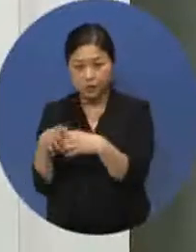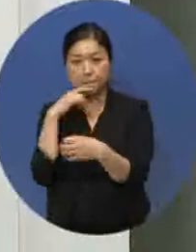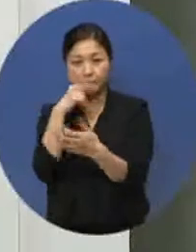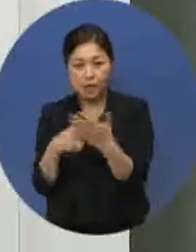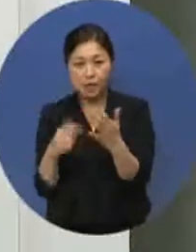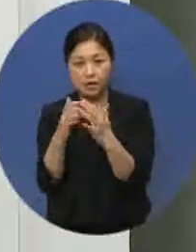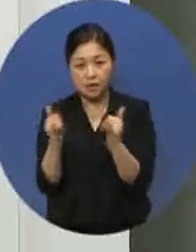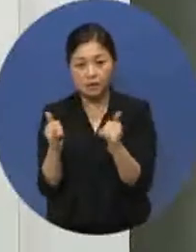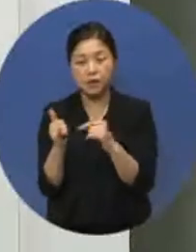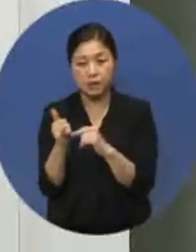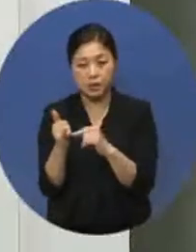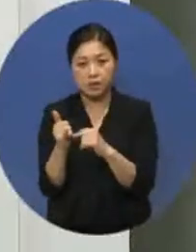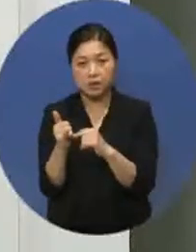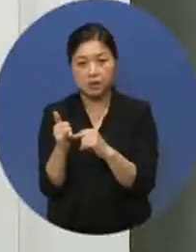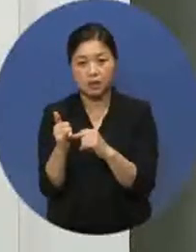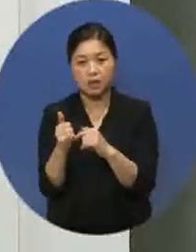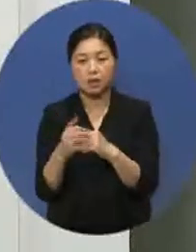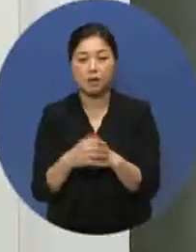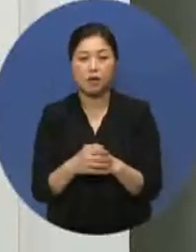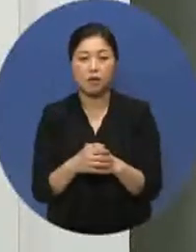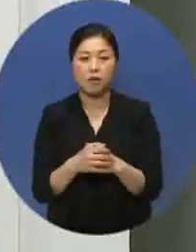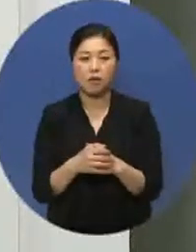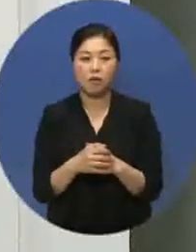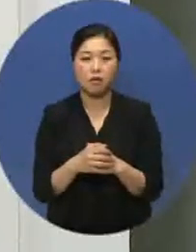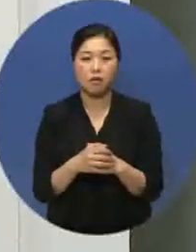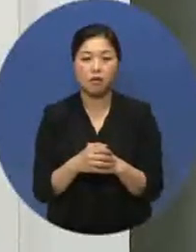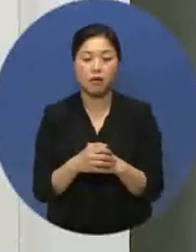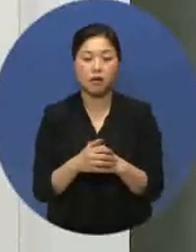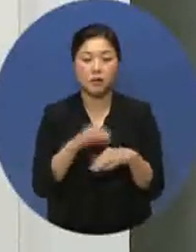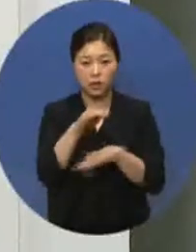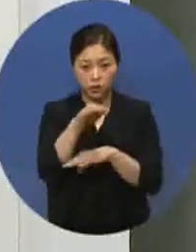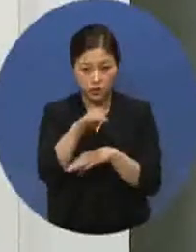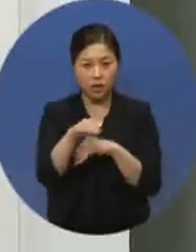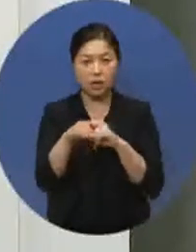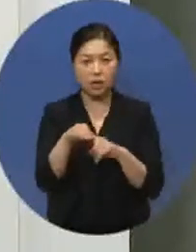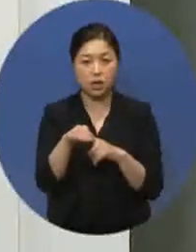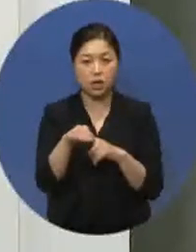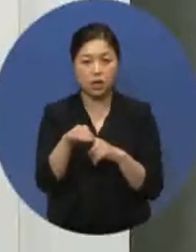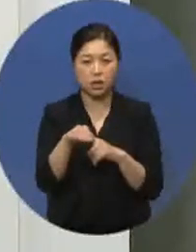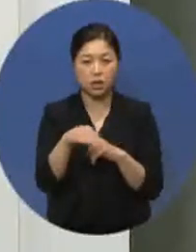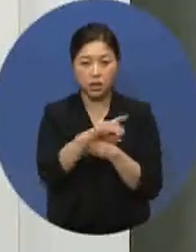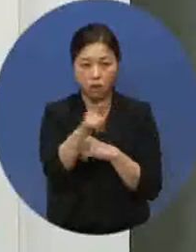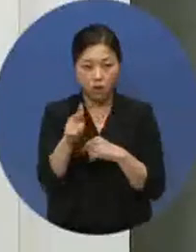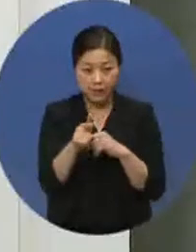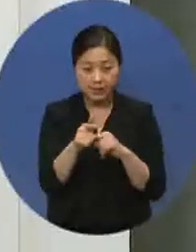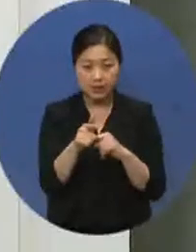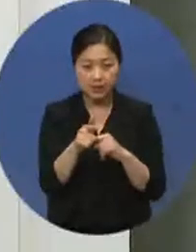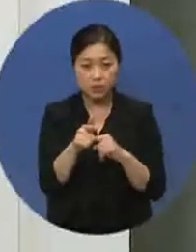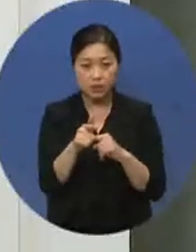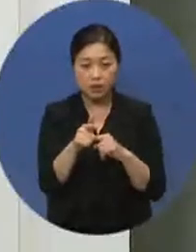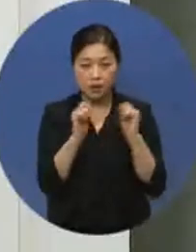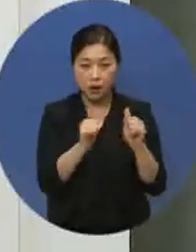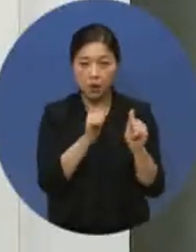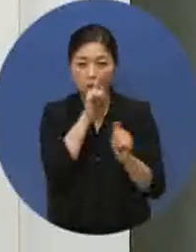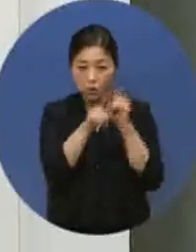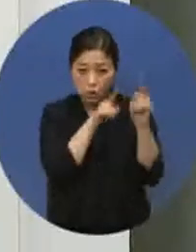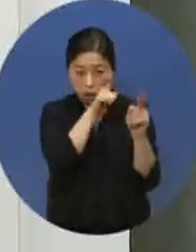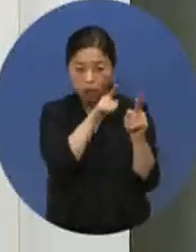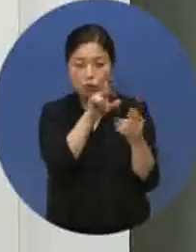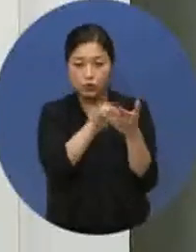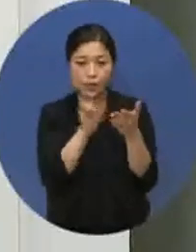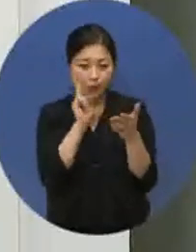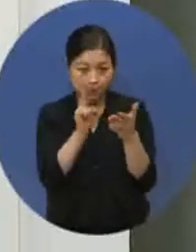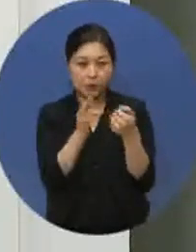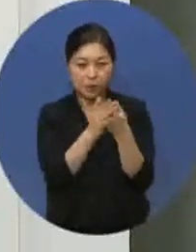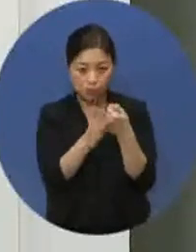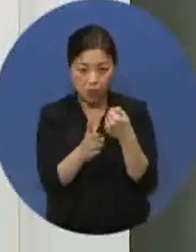피해자가 똑같은 형태로 또는 자동차라든가 이런 거에 이제 소송 문제가 심각해지니까